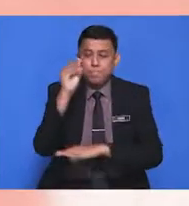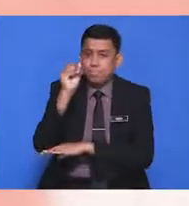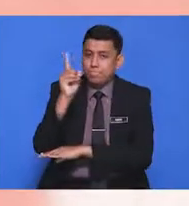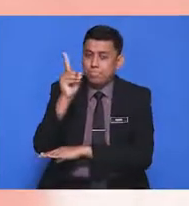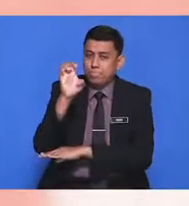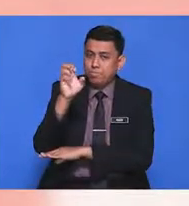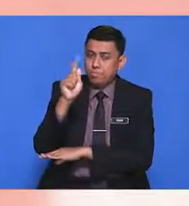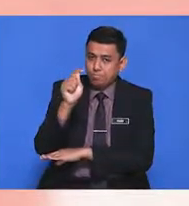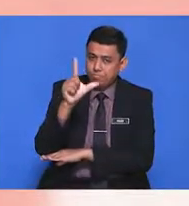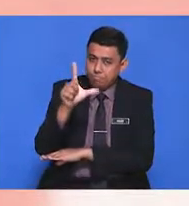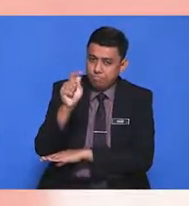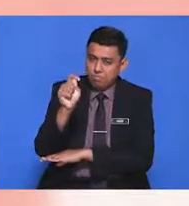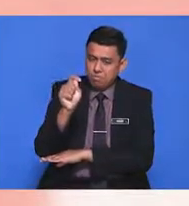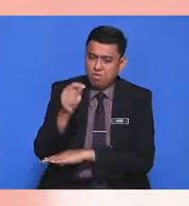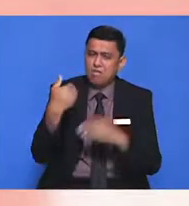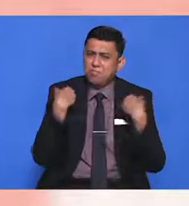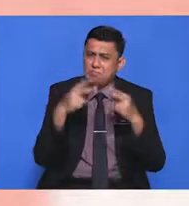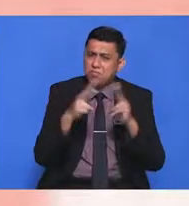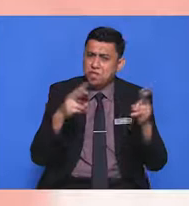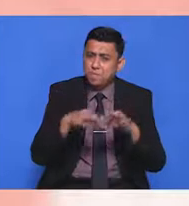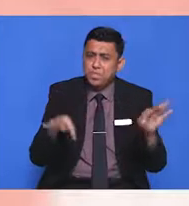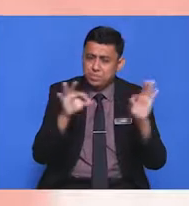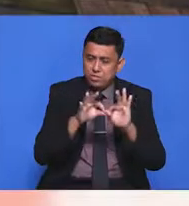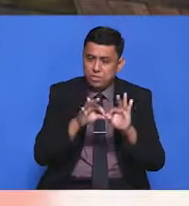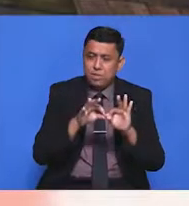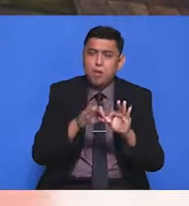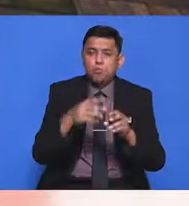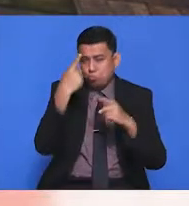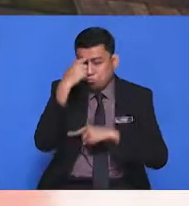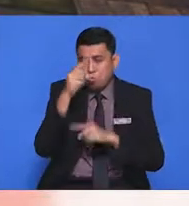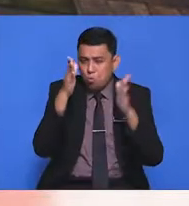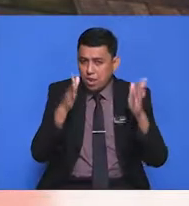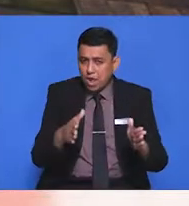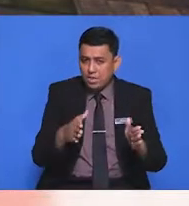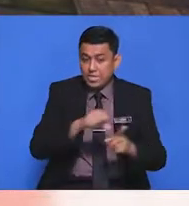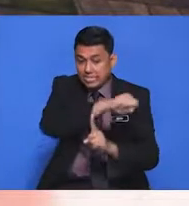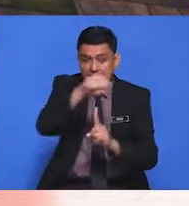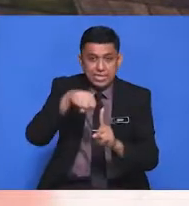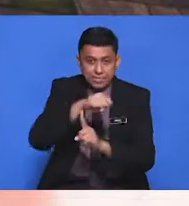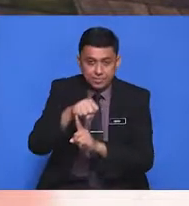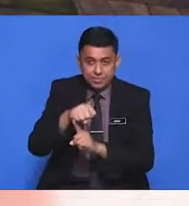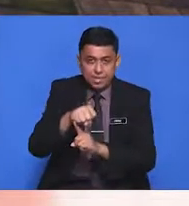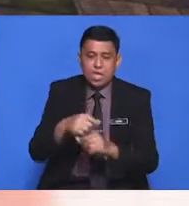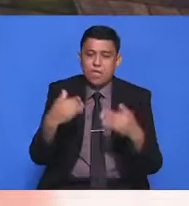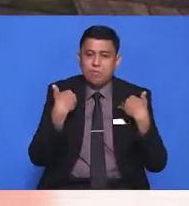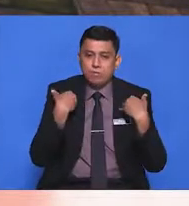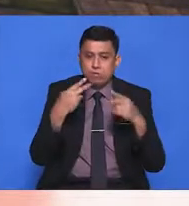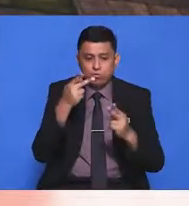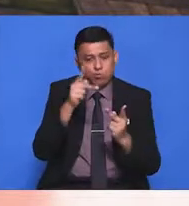ini sangat penting kepada penduduk-penduduk sekitarnya. Kawasan ini sesuai bagi kegiatan